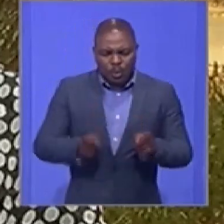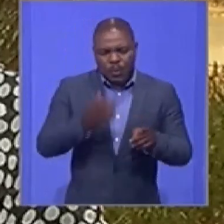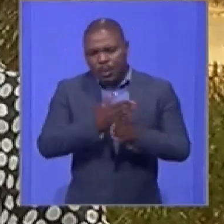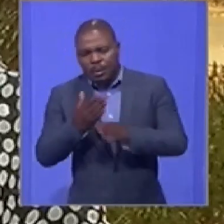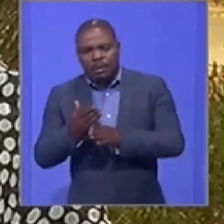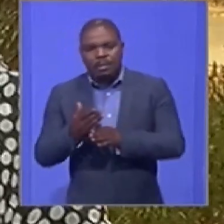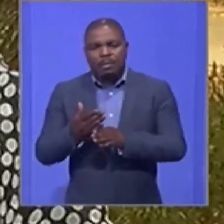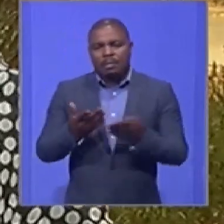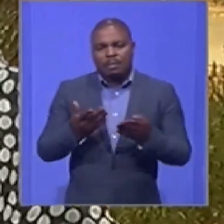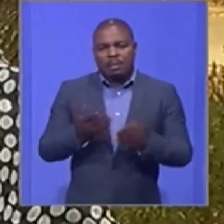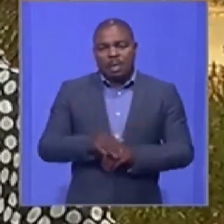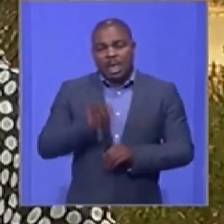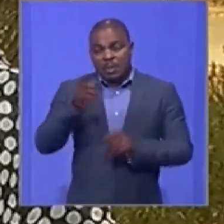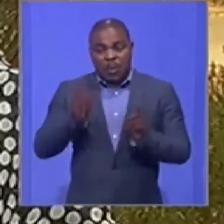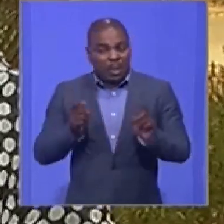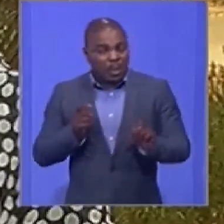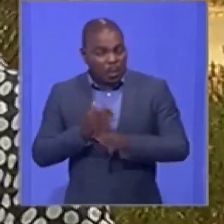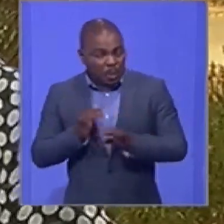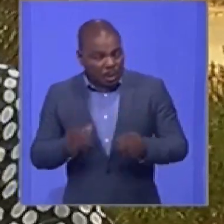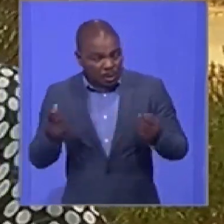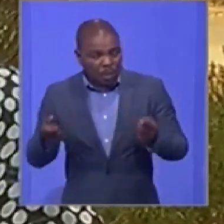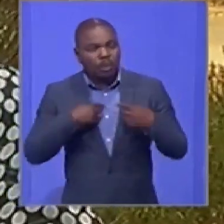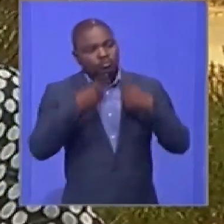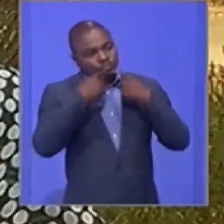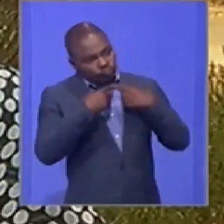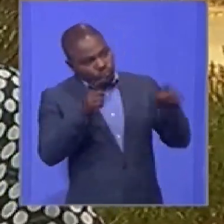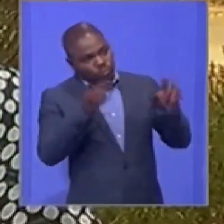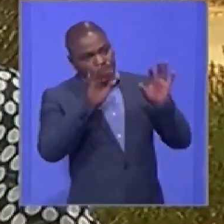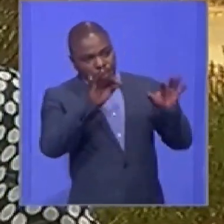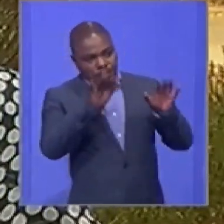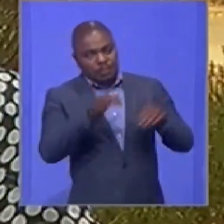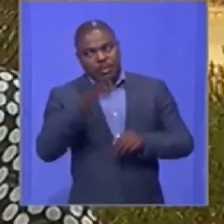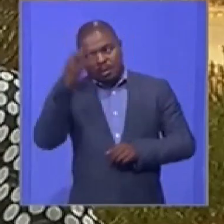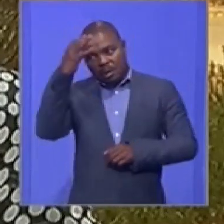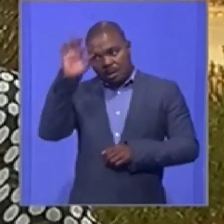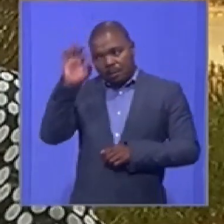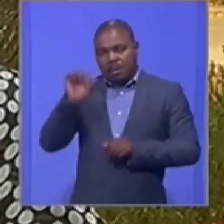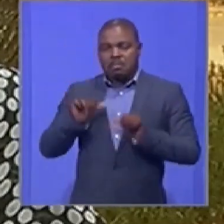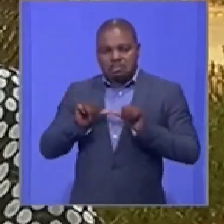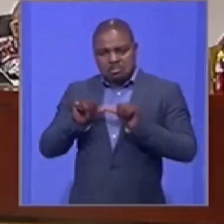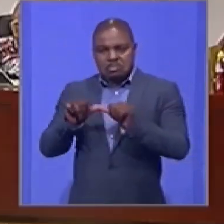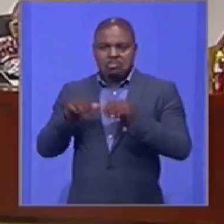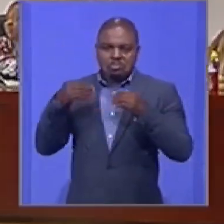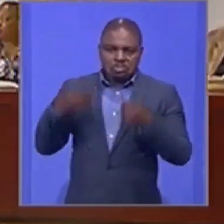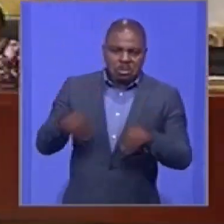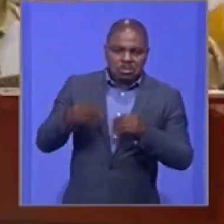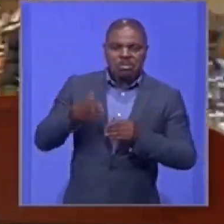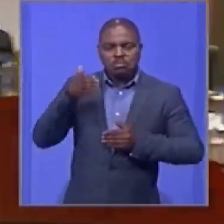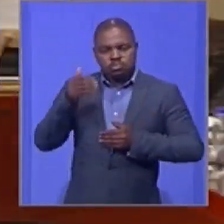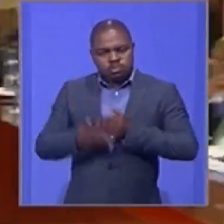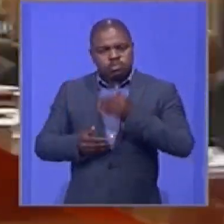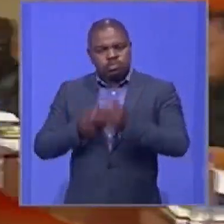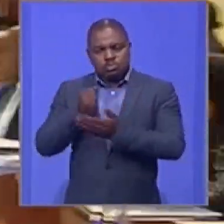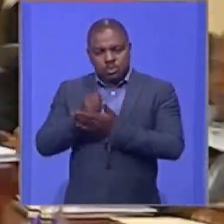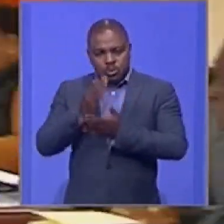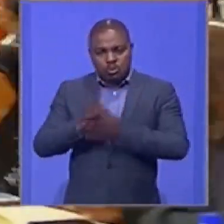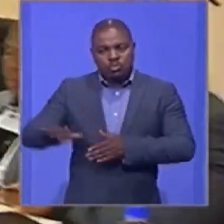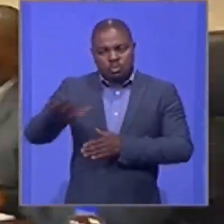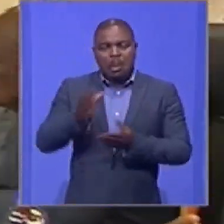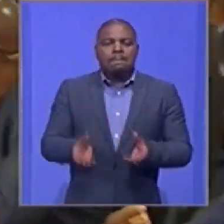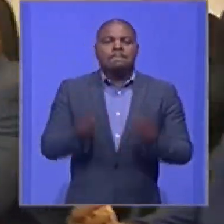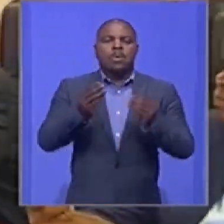go sa kgonageng ka pele re kgone ba botse gore no re mmušo gare wa katakana le gore le kgone mafelo le kgone